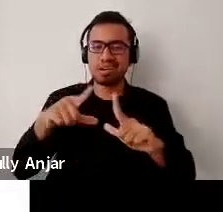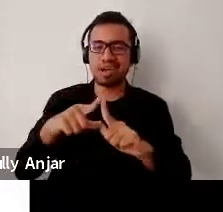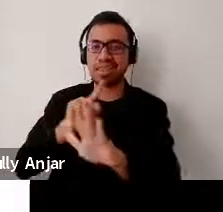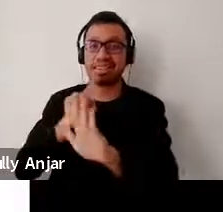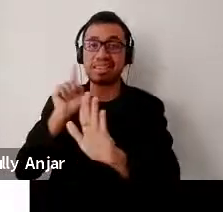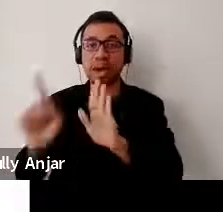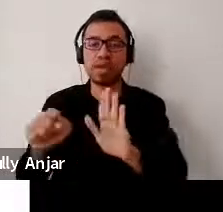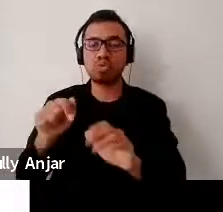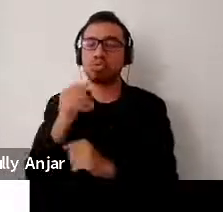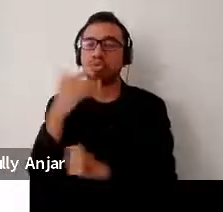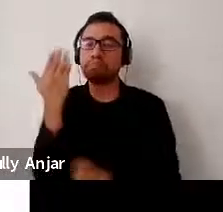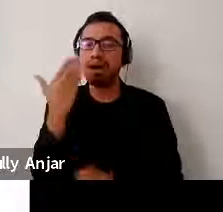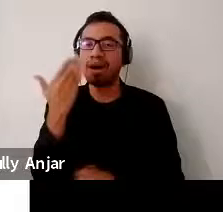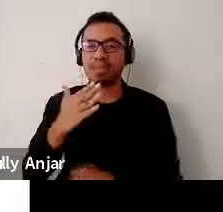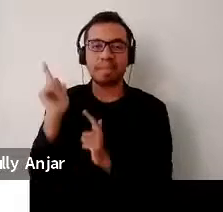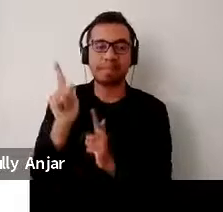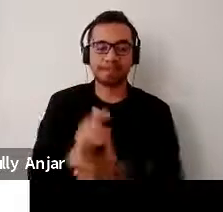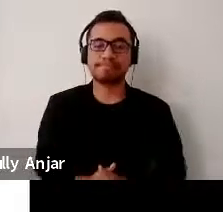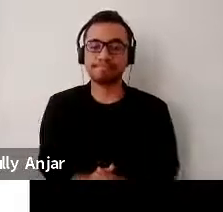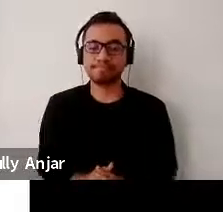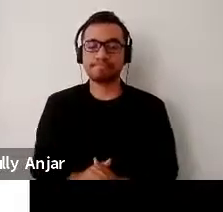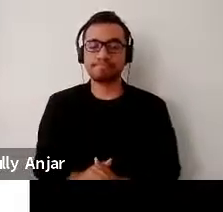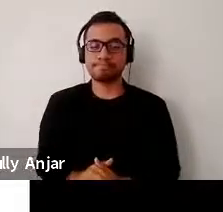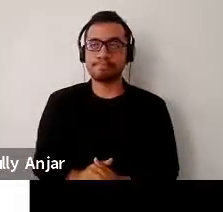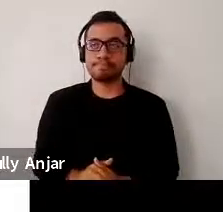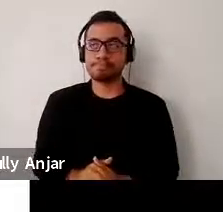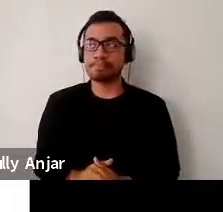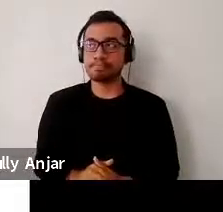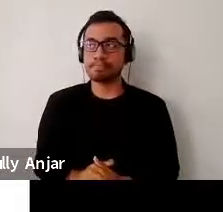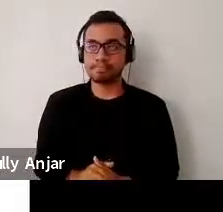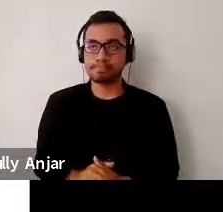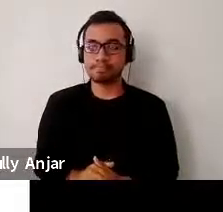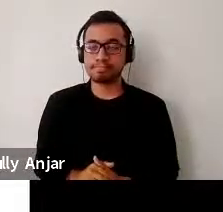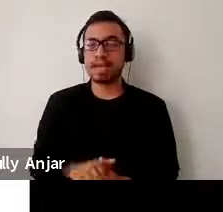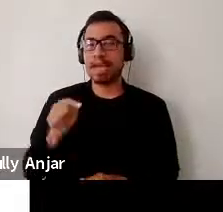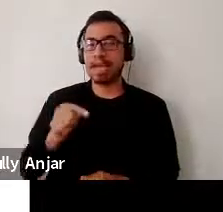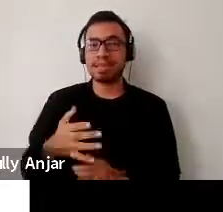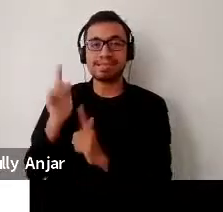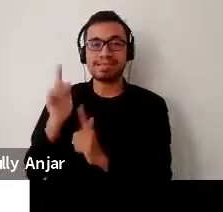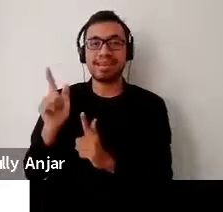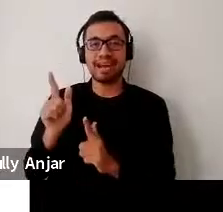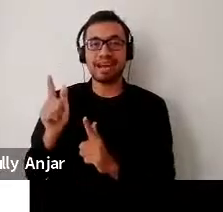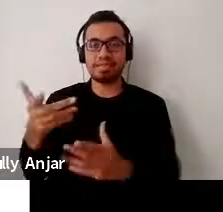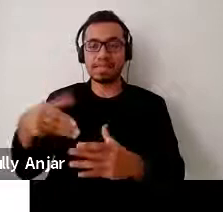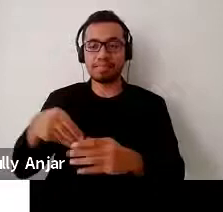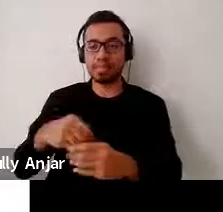lihat distribusi tentara ya dalam task force